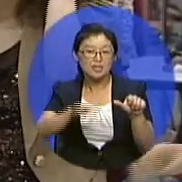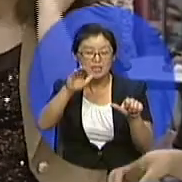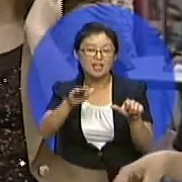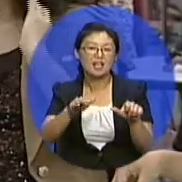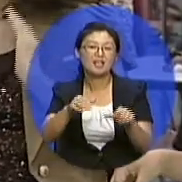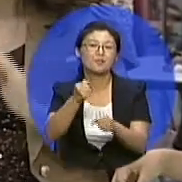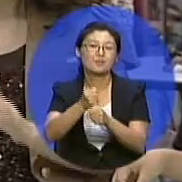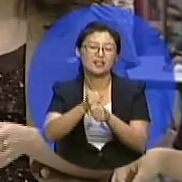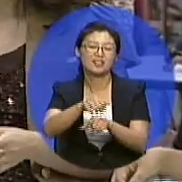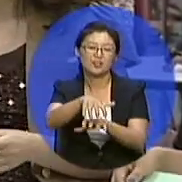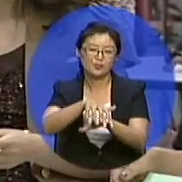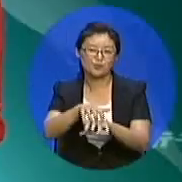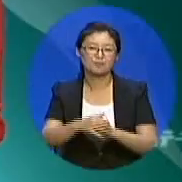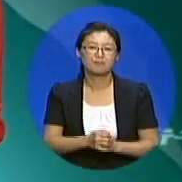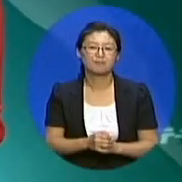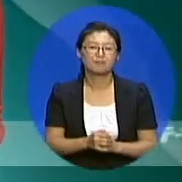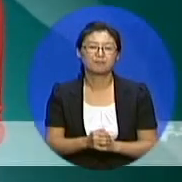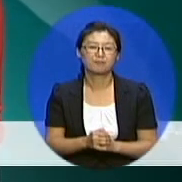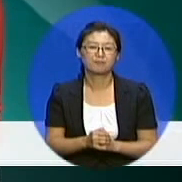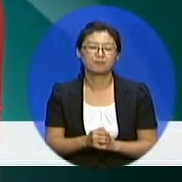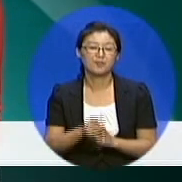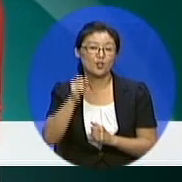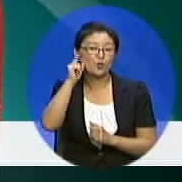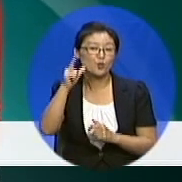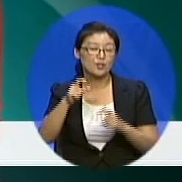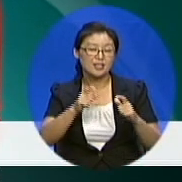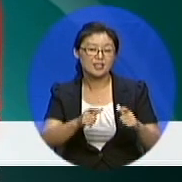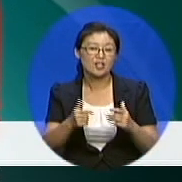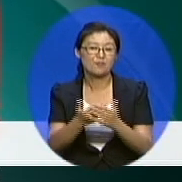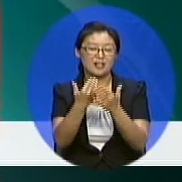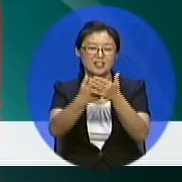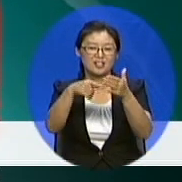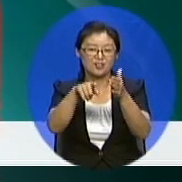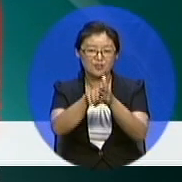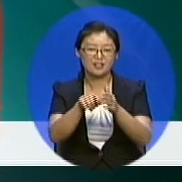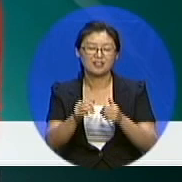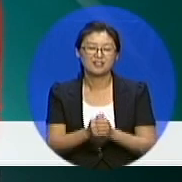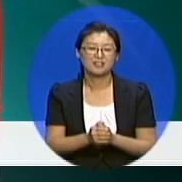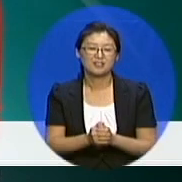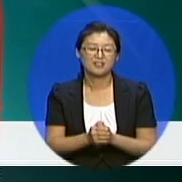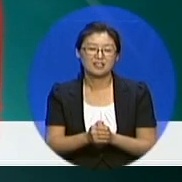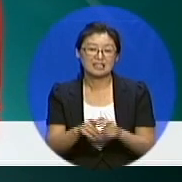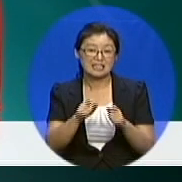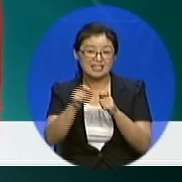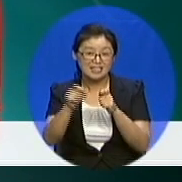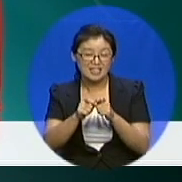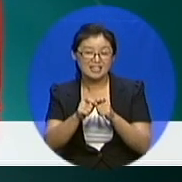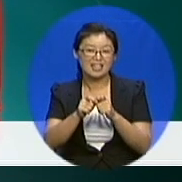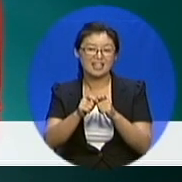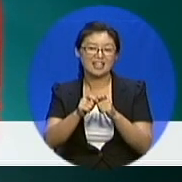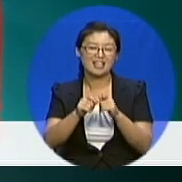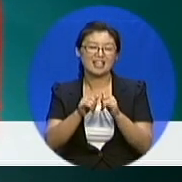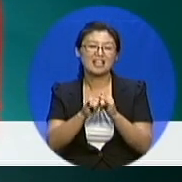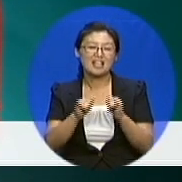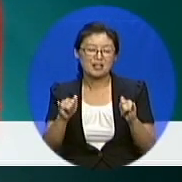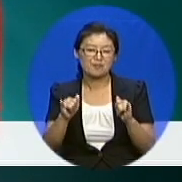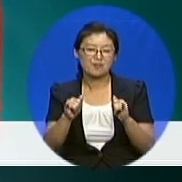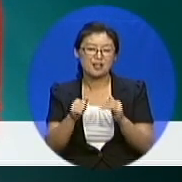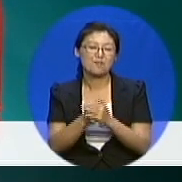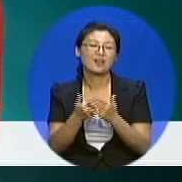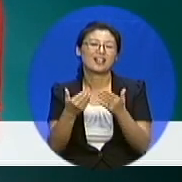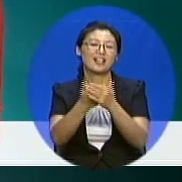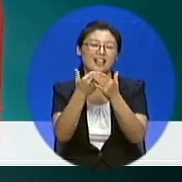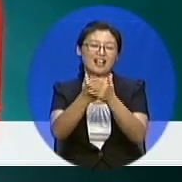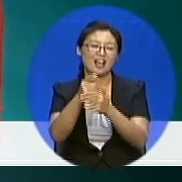조직한 사업체입니다. 우수한 지역발전 사업을 발굴하고 또 지자체 사업 담당자들의 역량 제고를 돕기